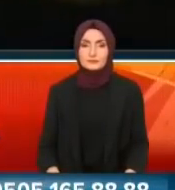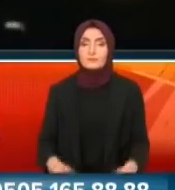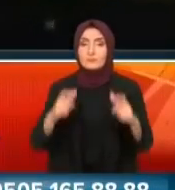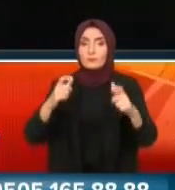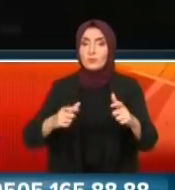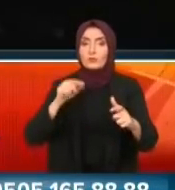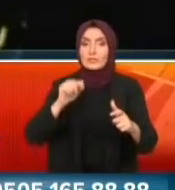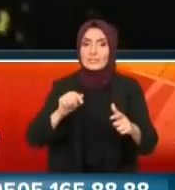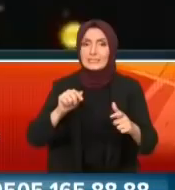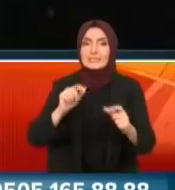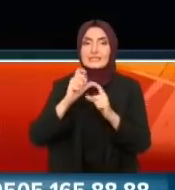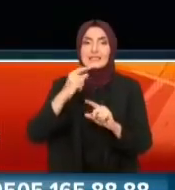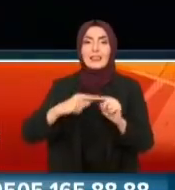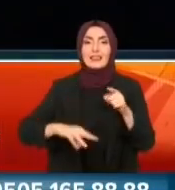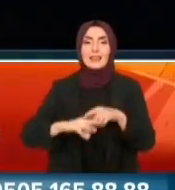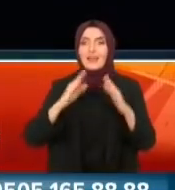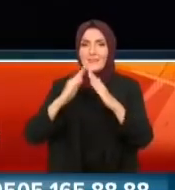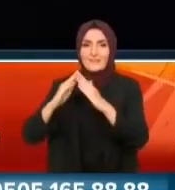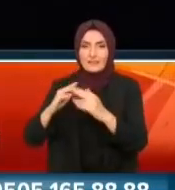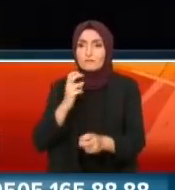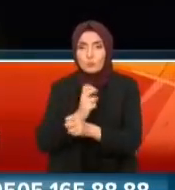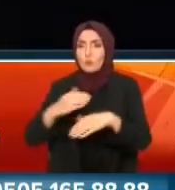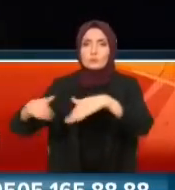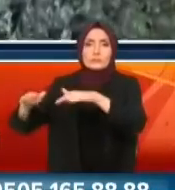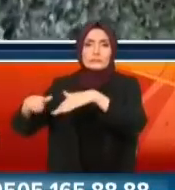Bölgede bulunan siteler tahliye edildi.